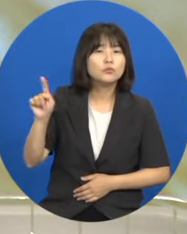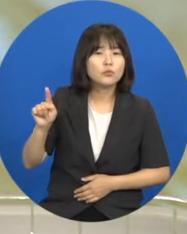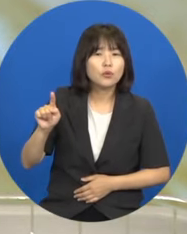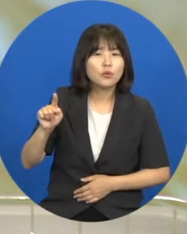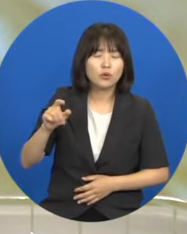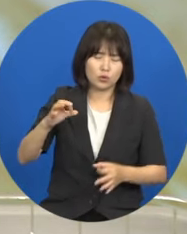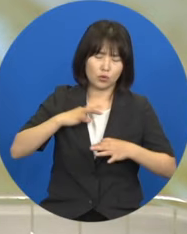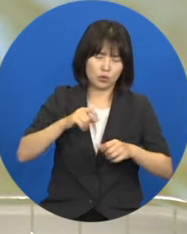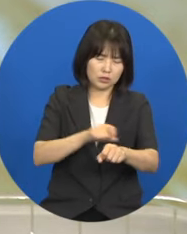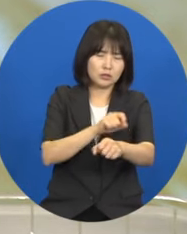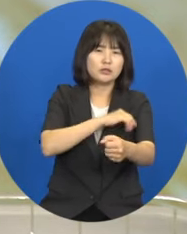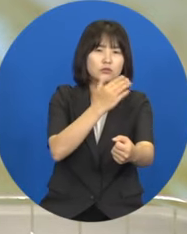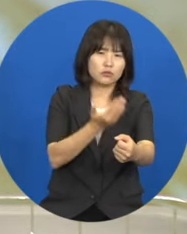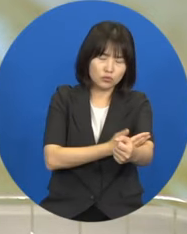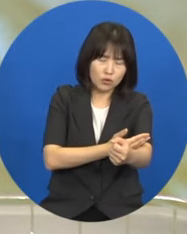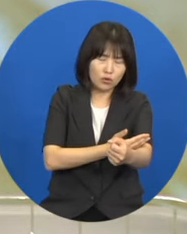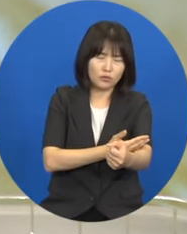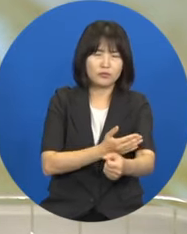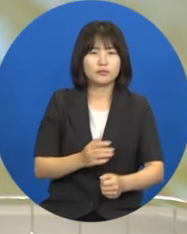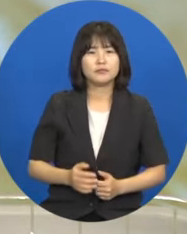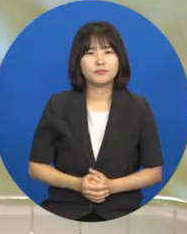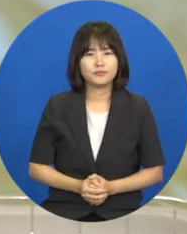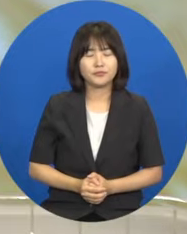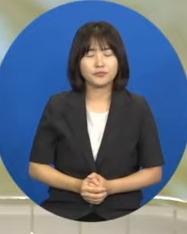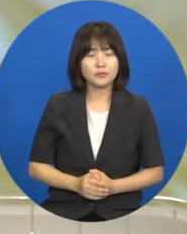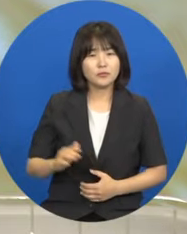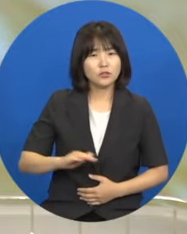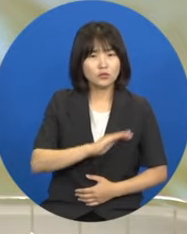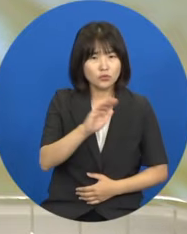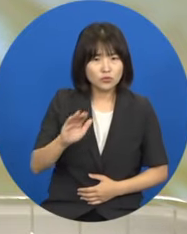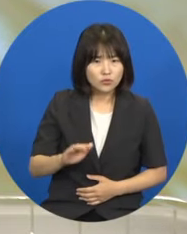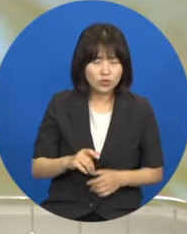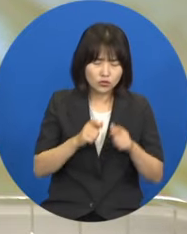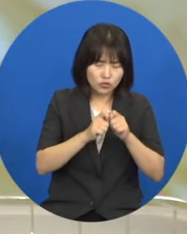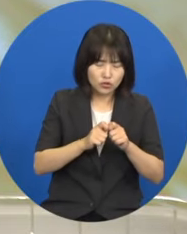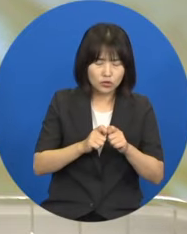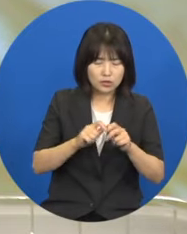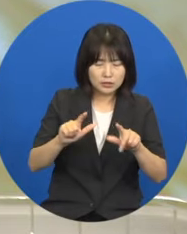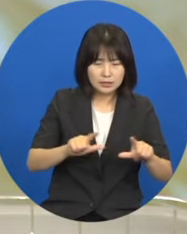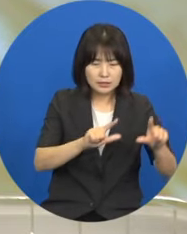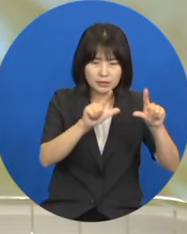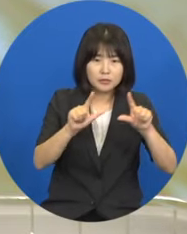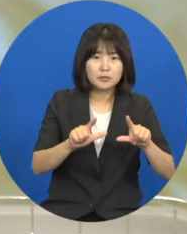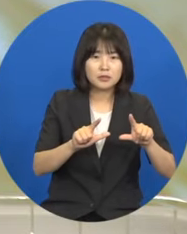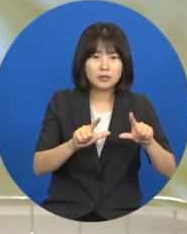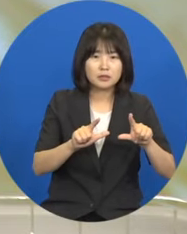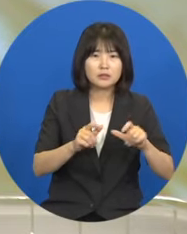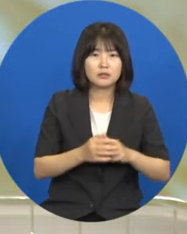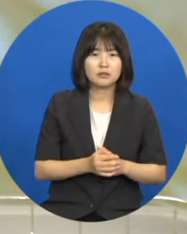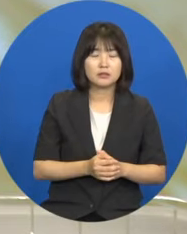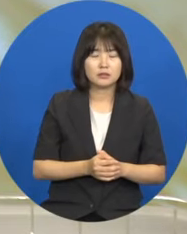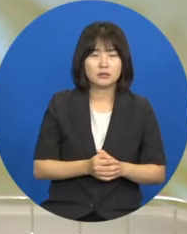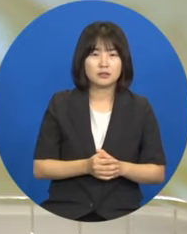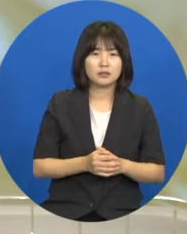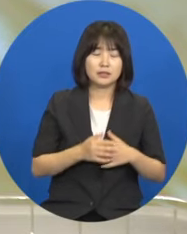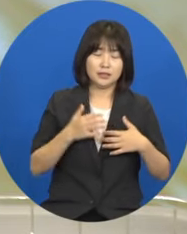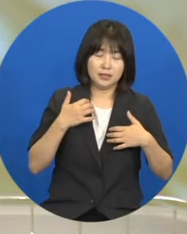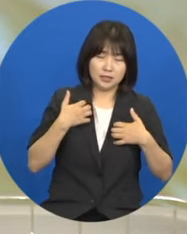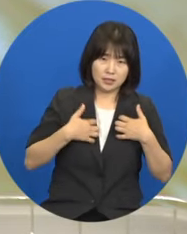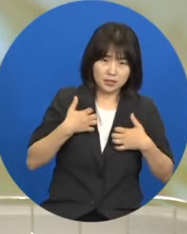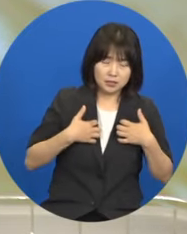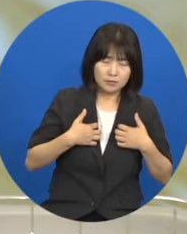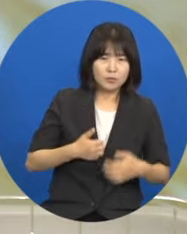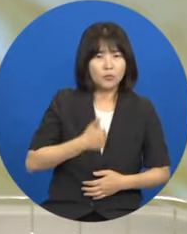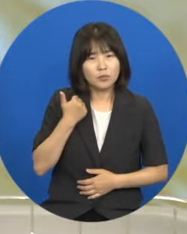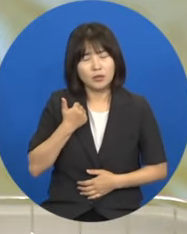놀라운 특권이자 능력입니다. 우리의 구체적인 삶의 자리에서 히, 노, 에,